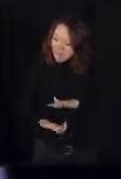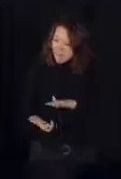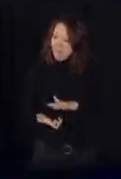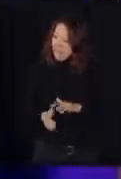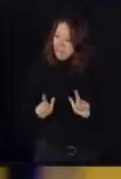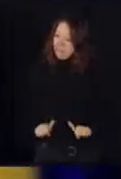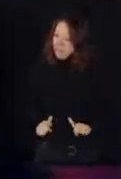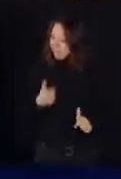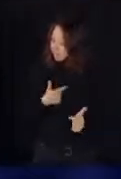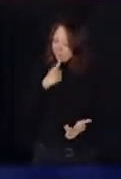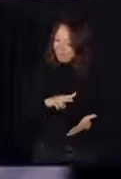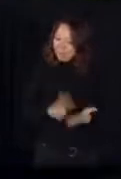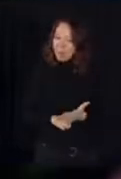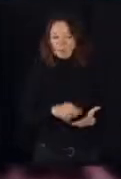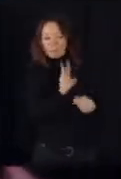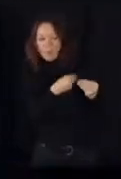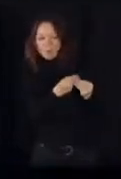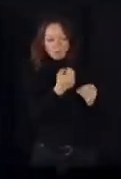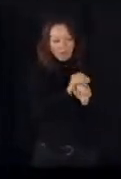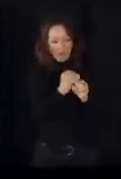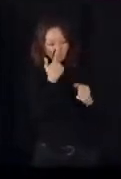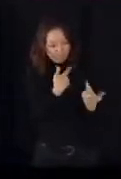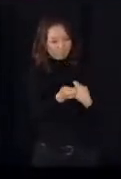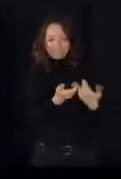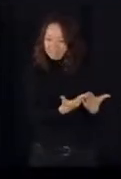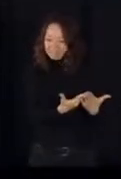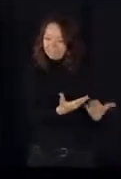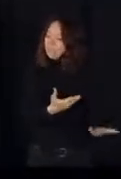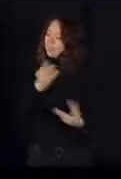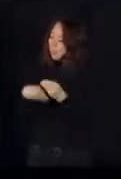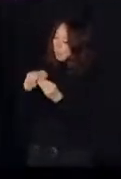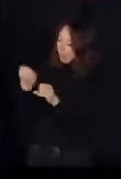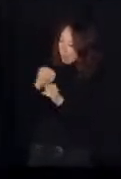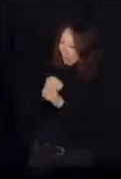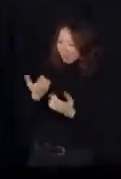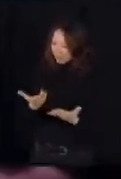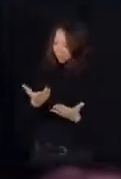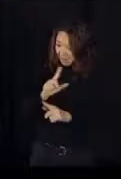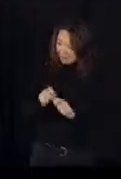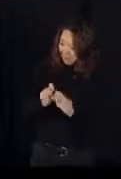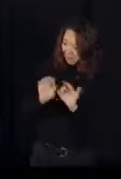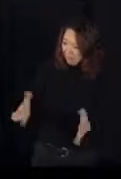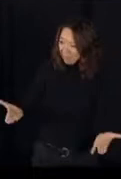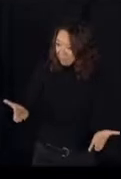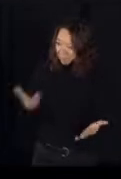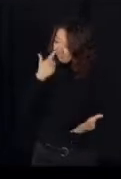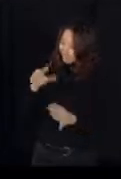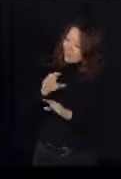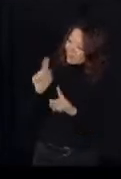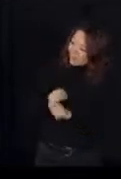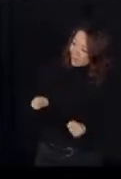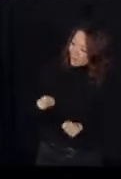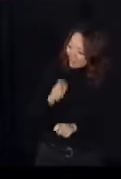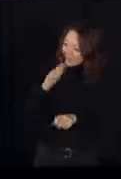réelle, d'un monde du travail qui est dysfonctionnant, d'un monde du travail qui ne respecte pas les sensibilités,